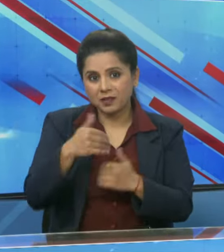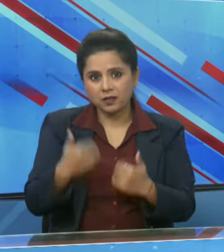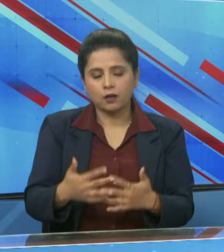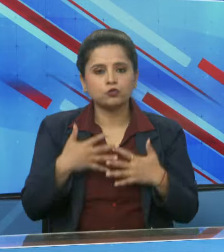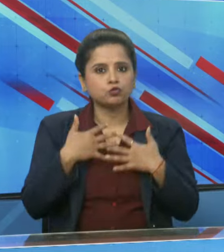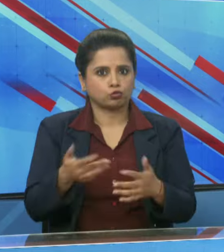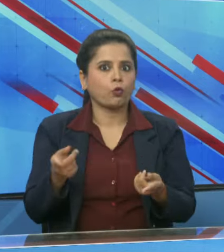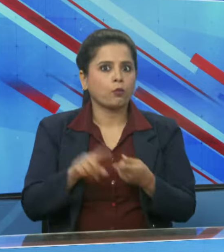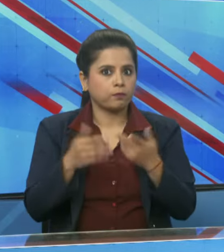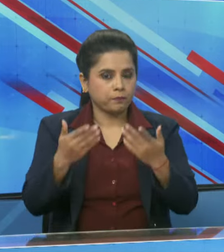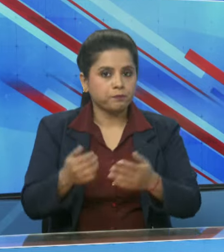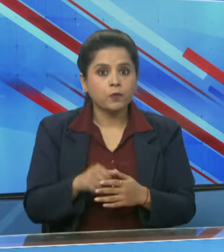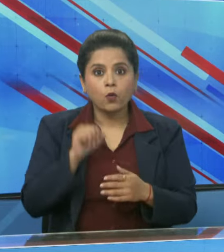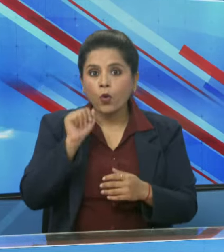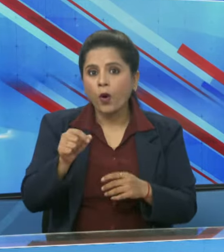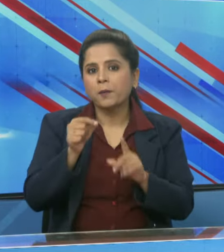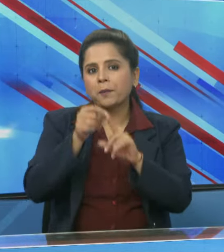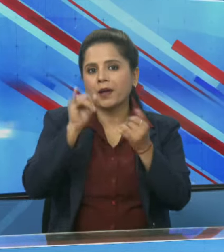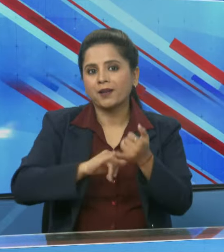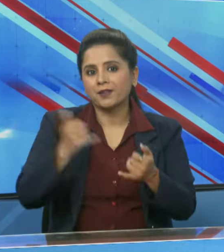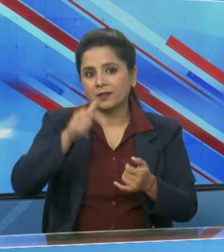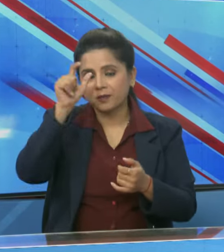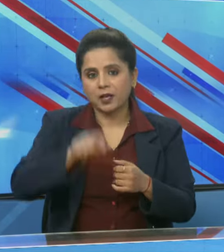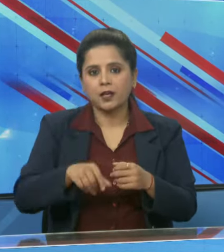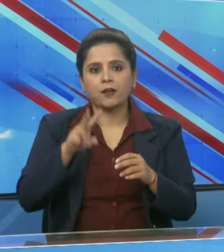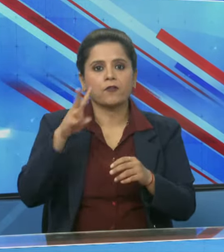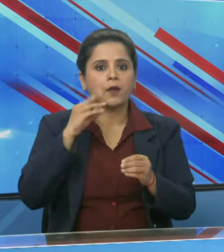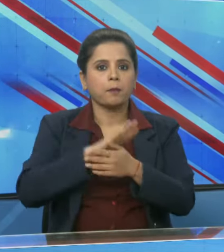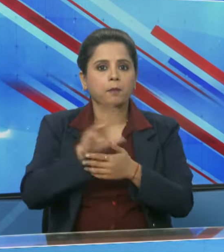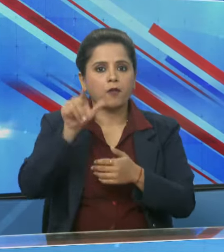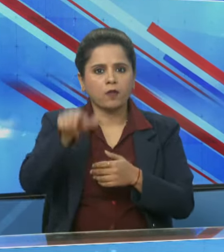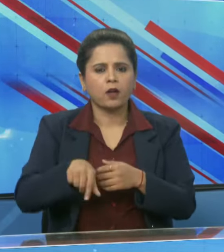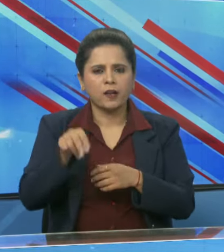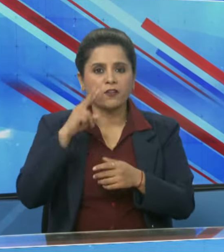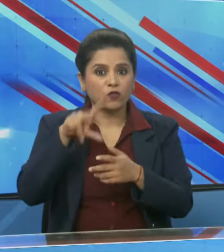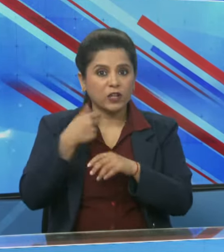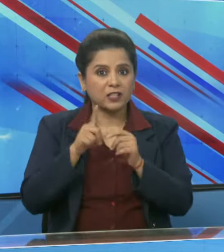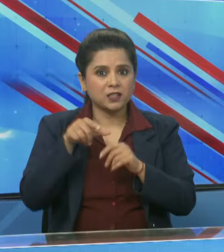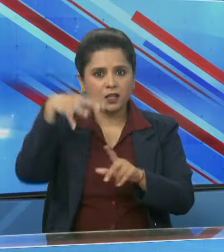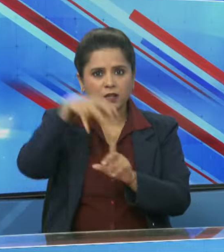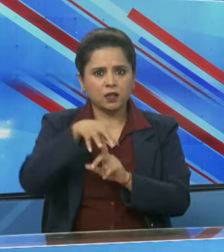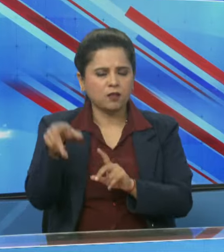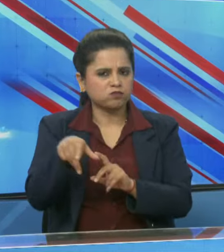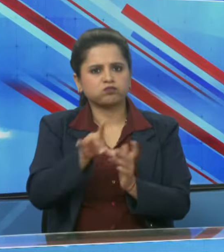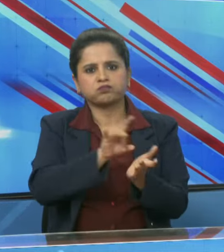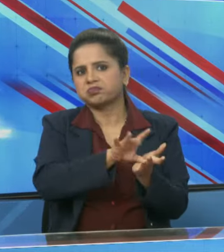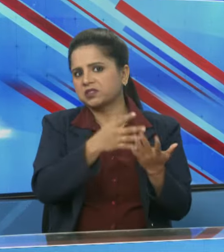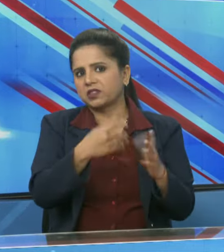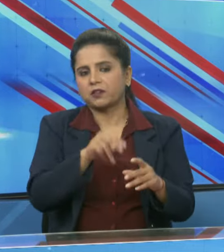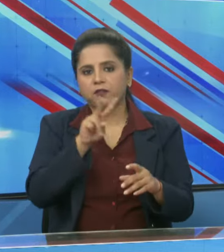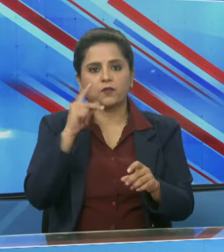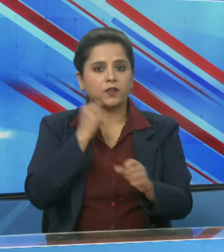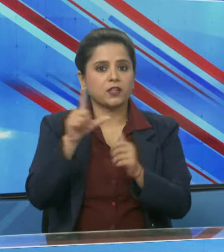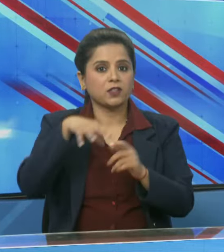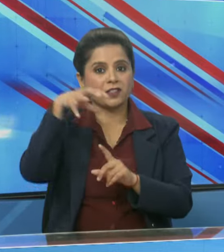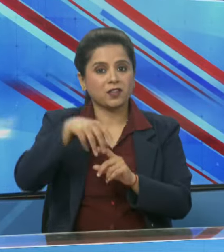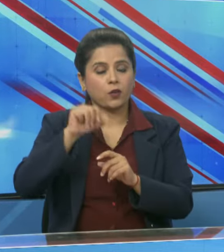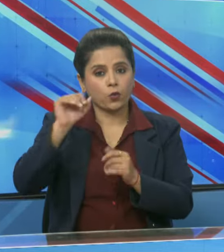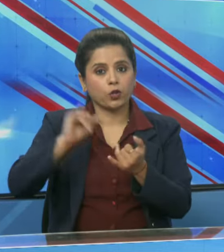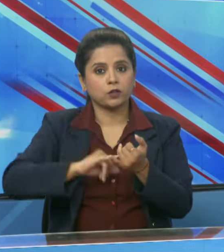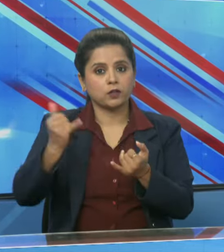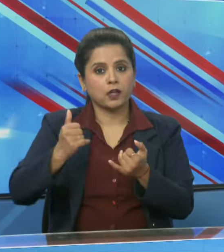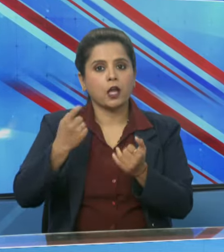झटका लगा है। उनके निजी सचिव विभव कुमार को विजिलेंस विभाग ने बर्खास्त कर दिया है। विजिलेंस विभाग के विशेष सचिव राजशेखर